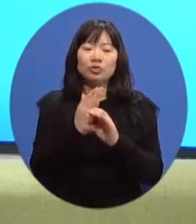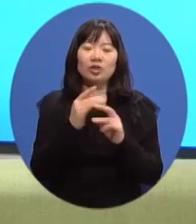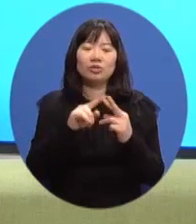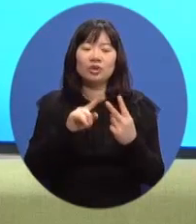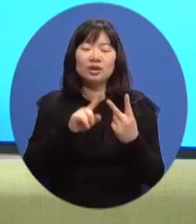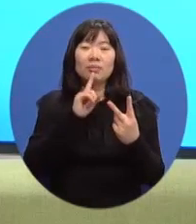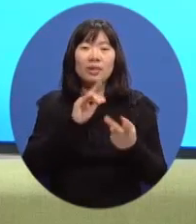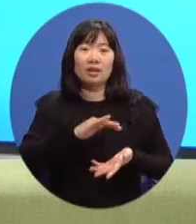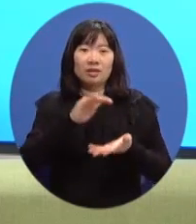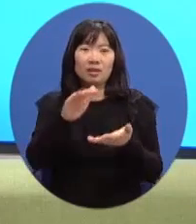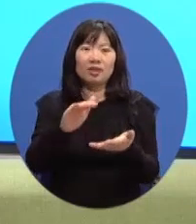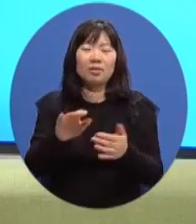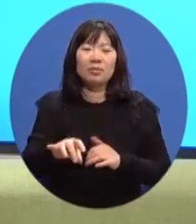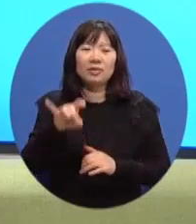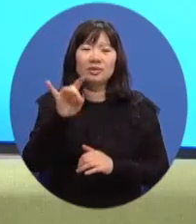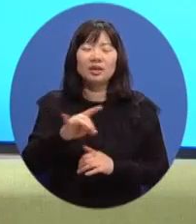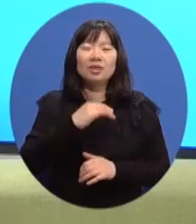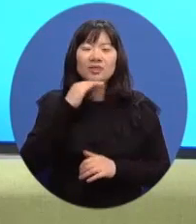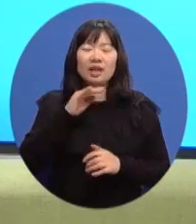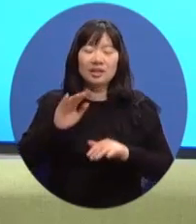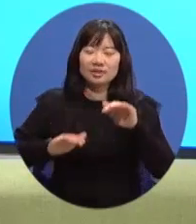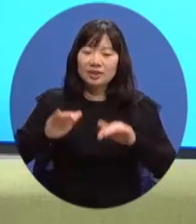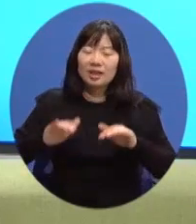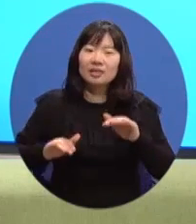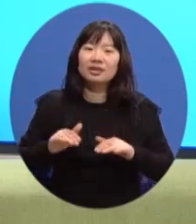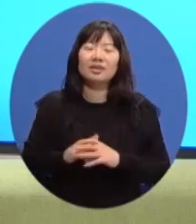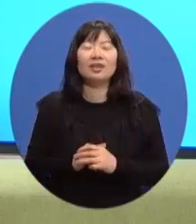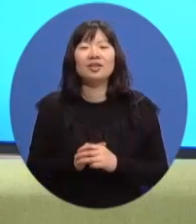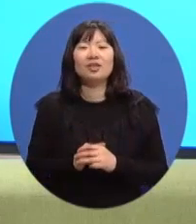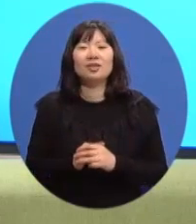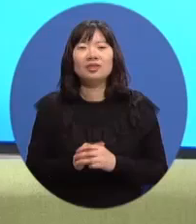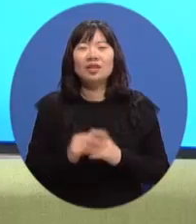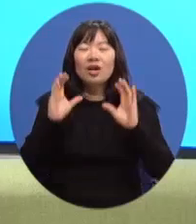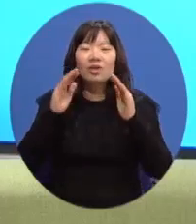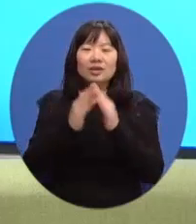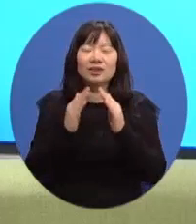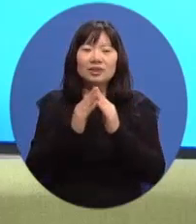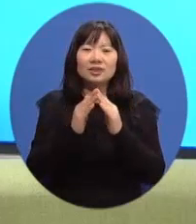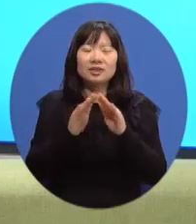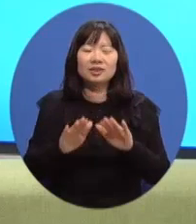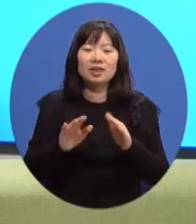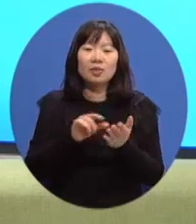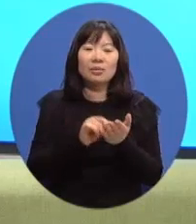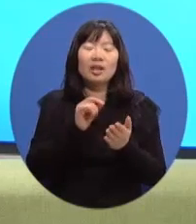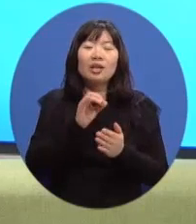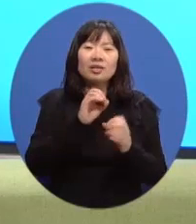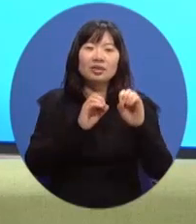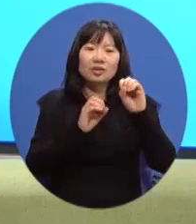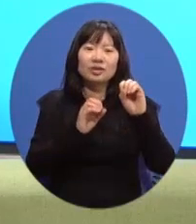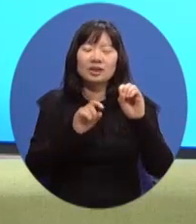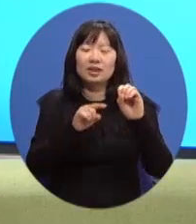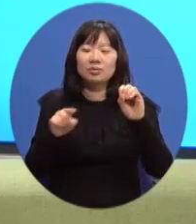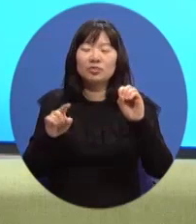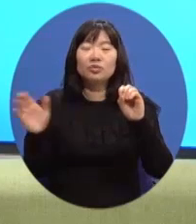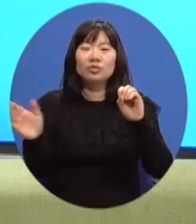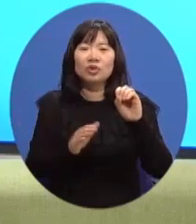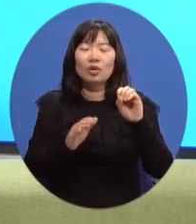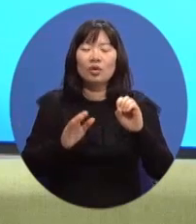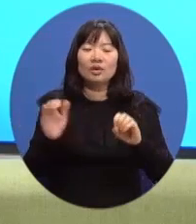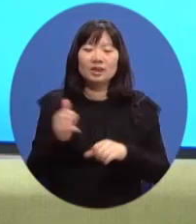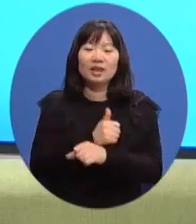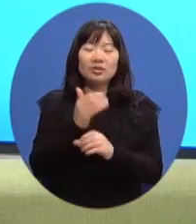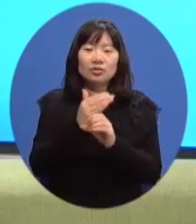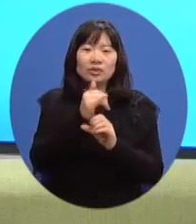가지 말씀드리면 먼저 연령의 차이를 들 수 있습니다. 어린이집은 만 0세의 영아들부터 다니는